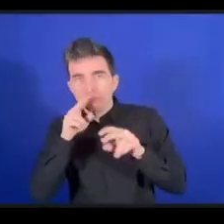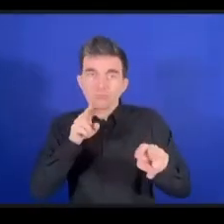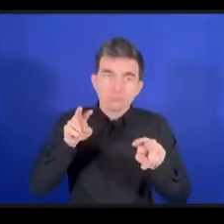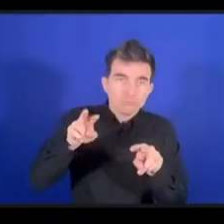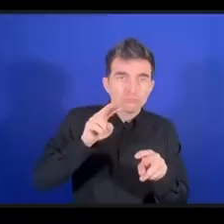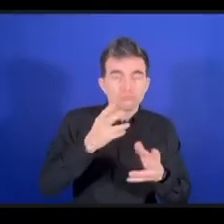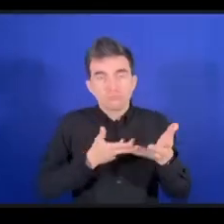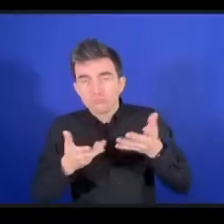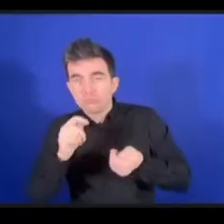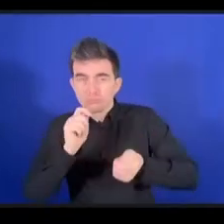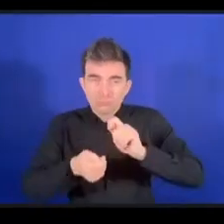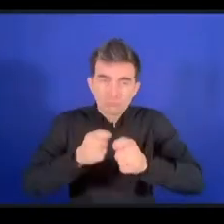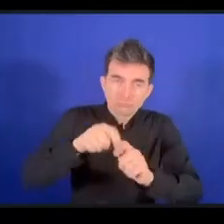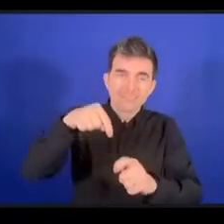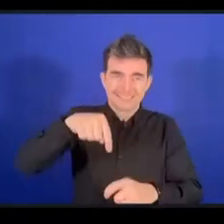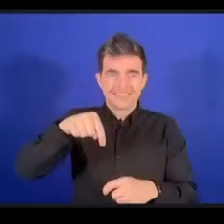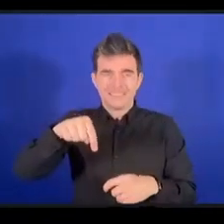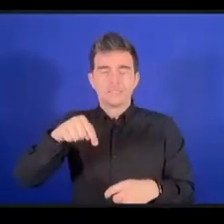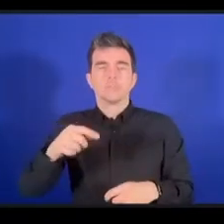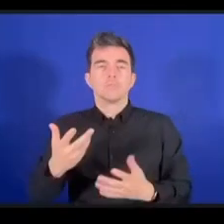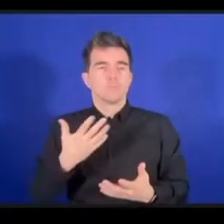思